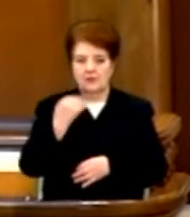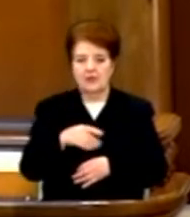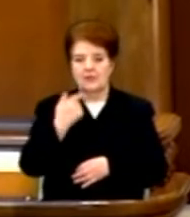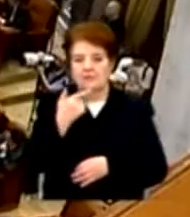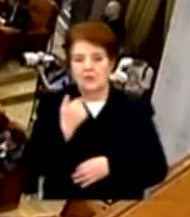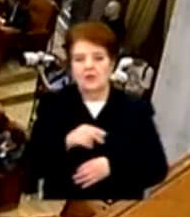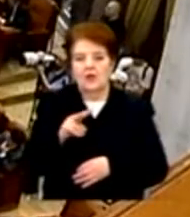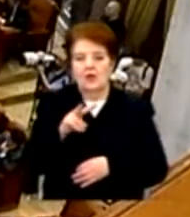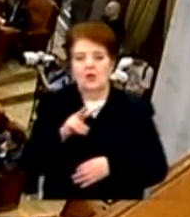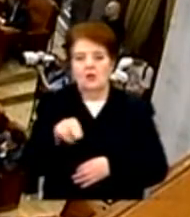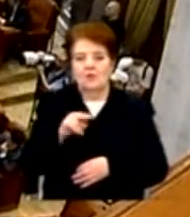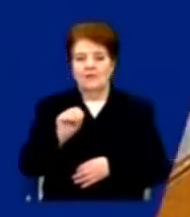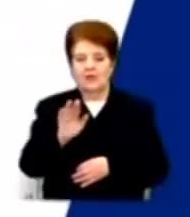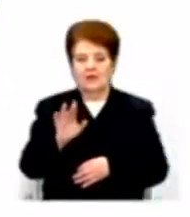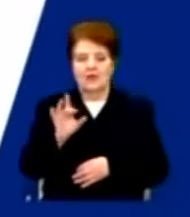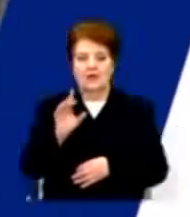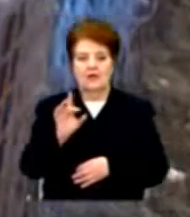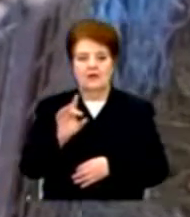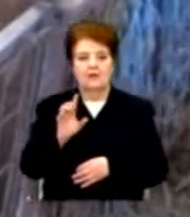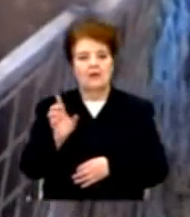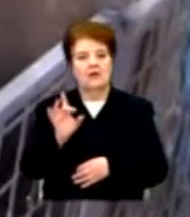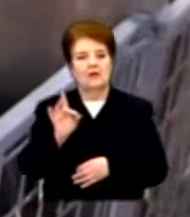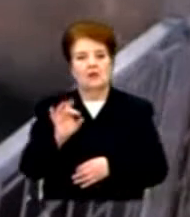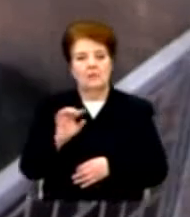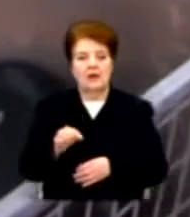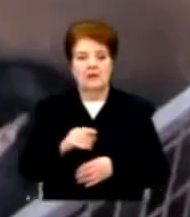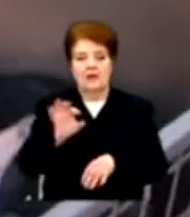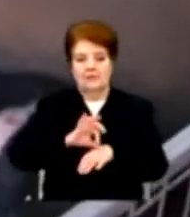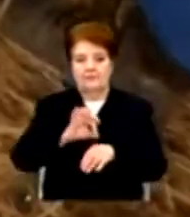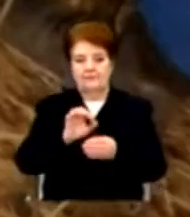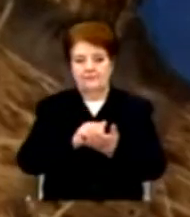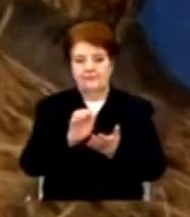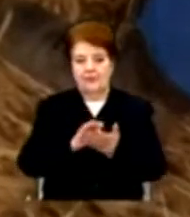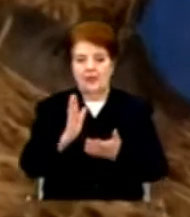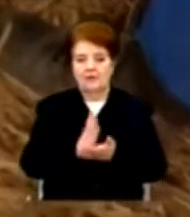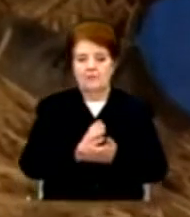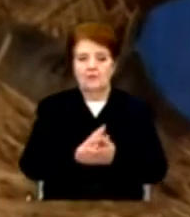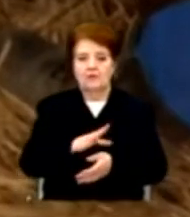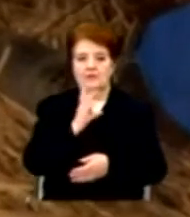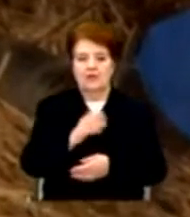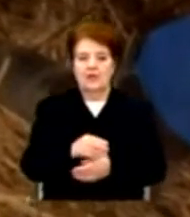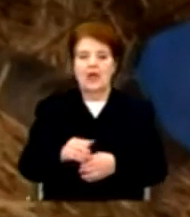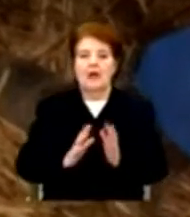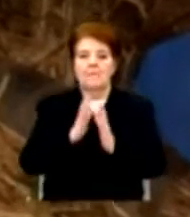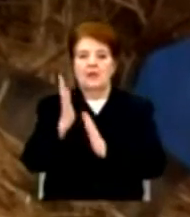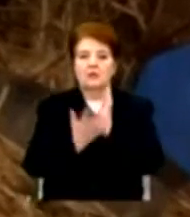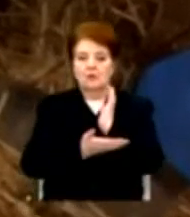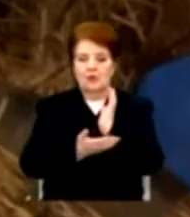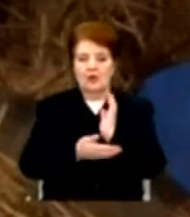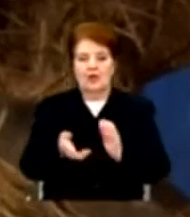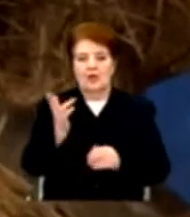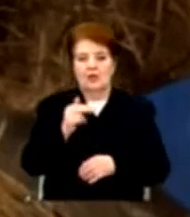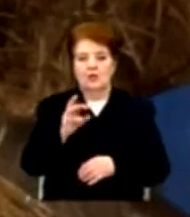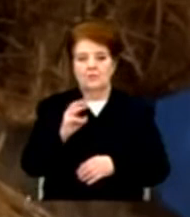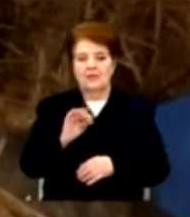român Ludovic Orban. Un focar de peste porcină africană a fost înregistrat în rezervația Pădurea Domnească, în vestul raioanelor Glodeni